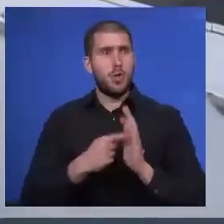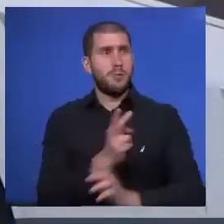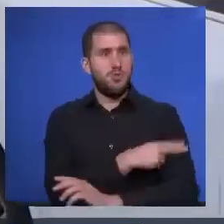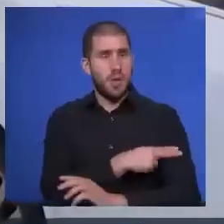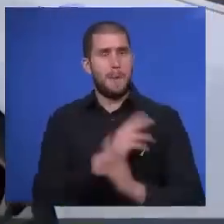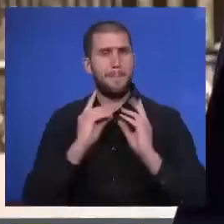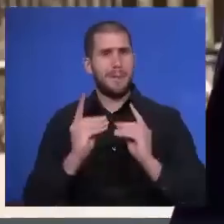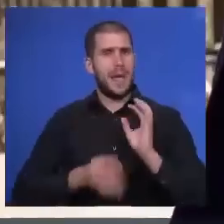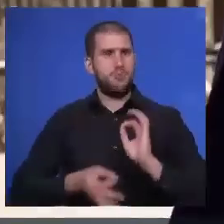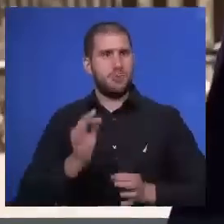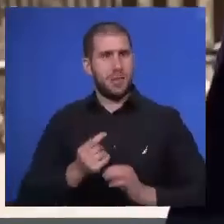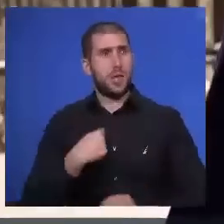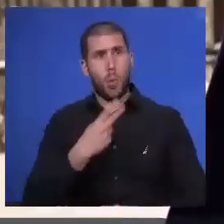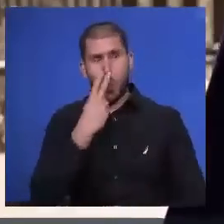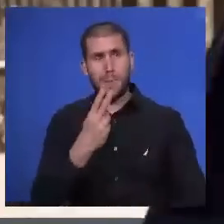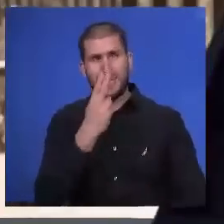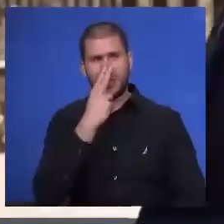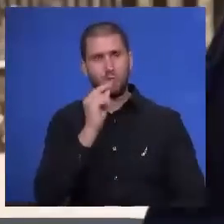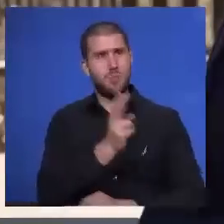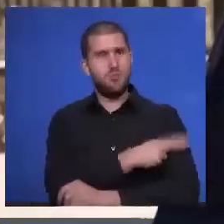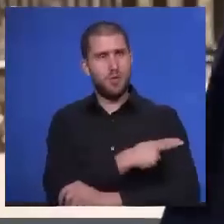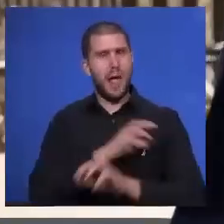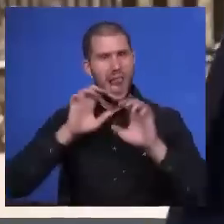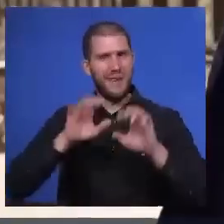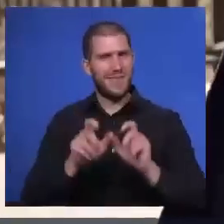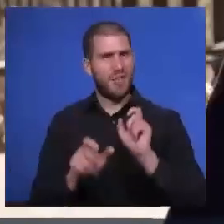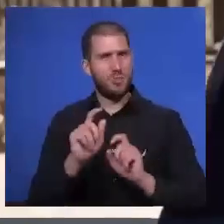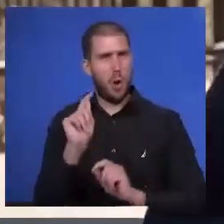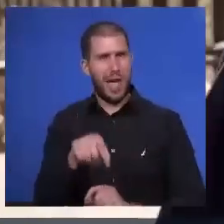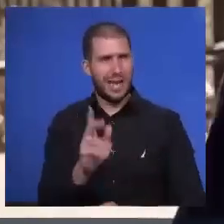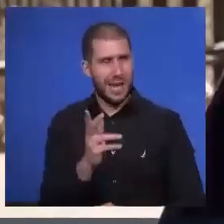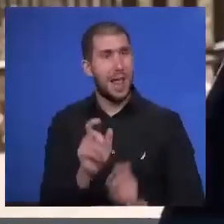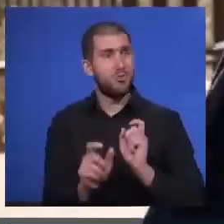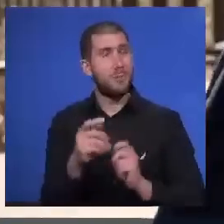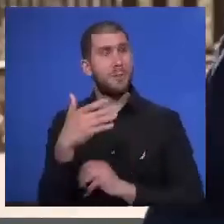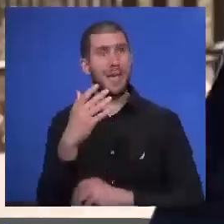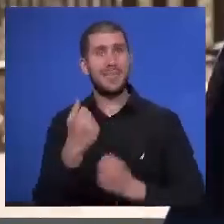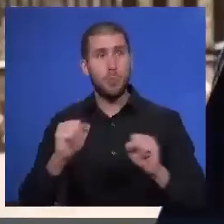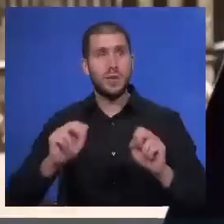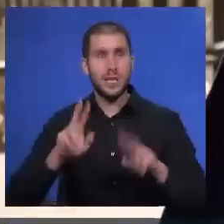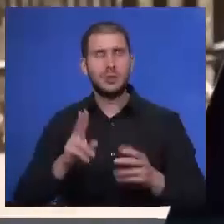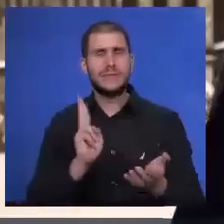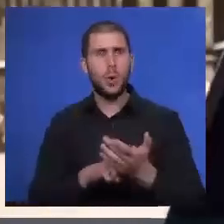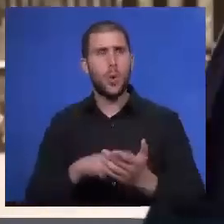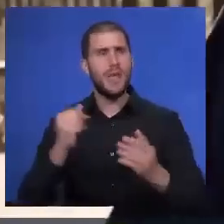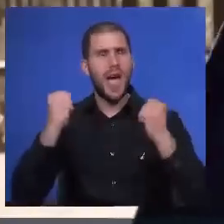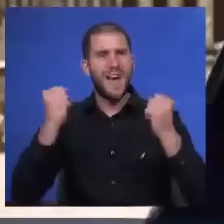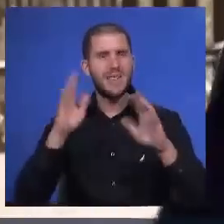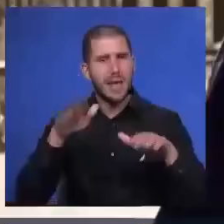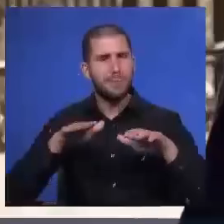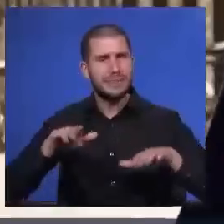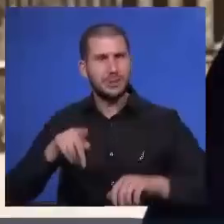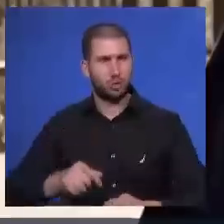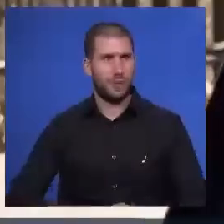בצורה משפטית. אנחנו רואים את הניסיונות של המשטרה להפחיד אנשים מלהגיע. לאנשים במדינה דמוקרטית יש זכות לצאת ולהפגין.